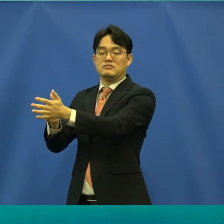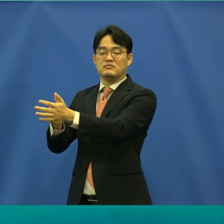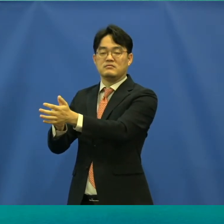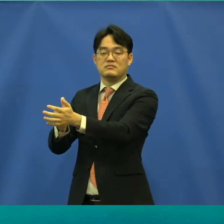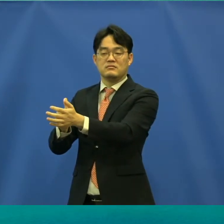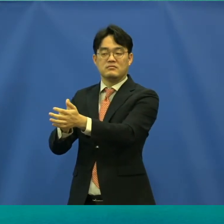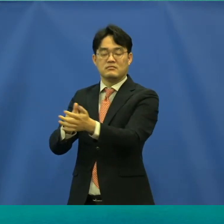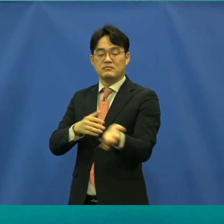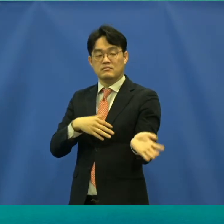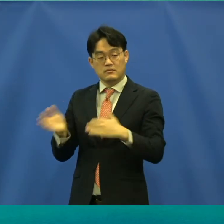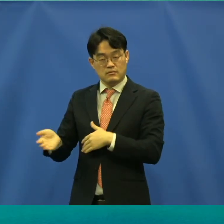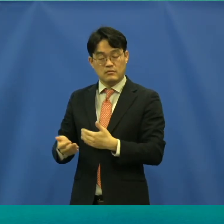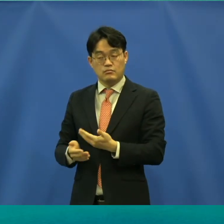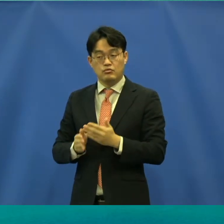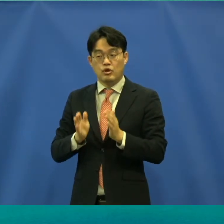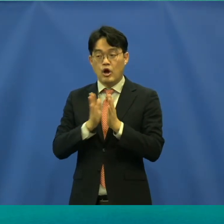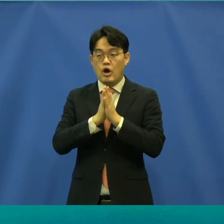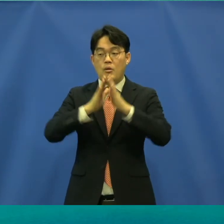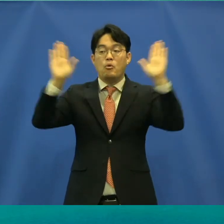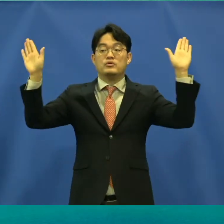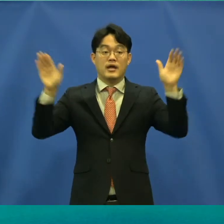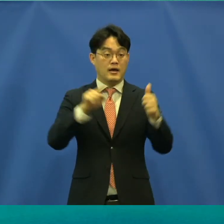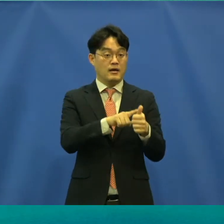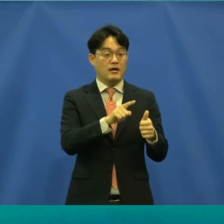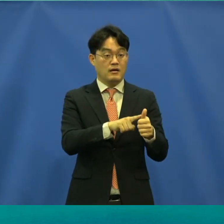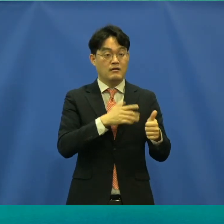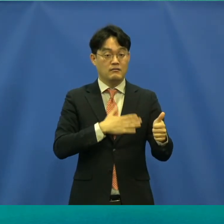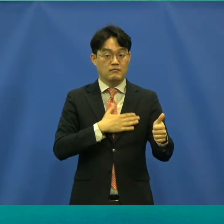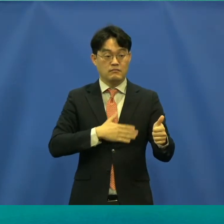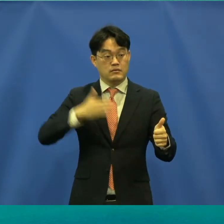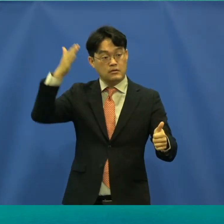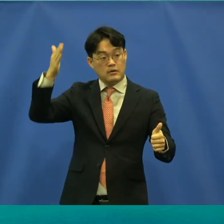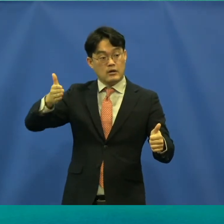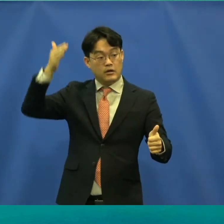모세, 고통받는 내 백성을 인도해내라 하고 하는 그